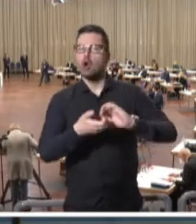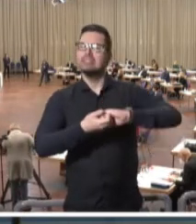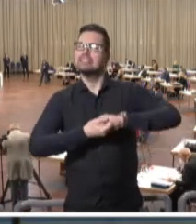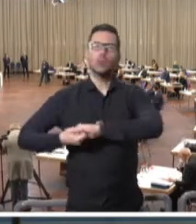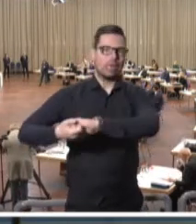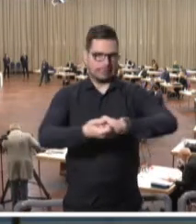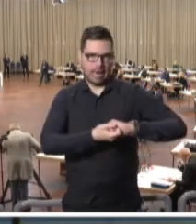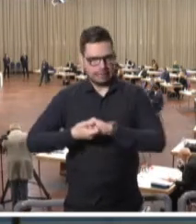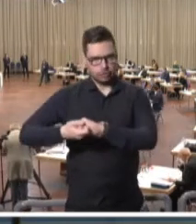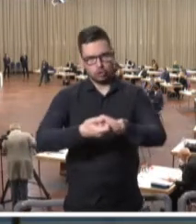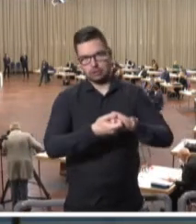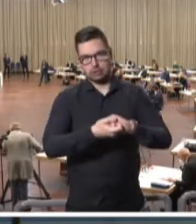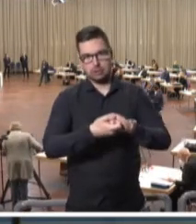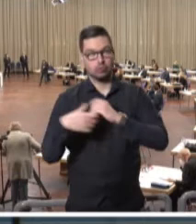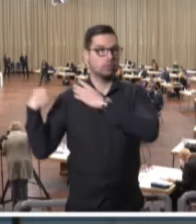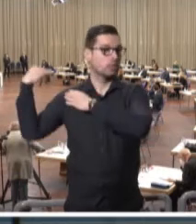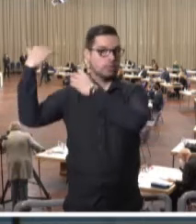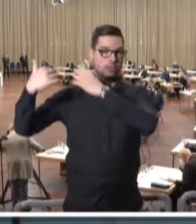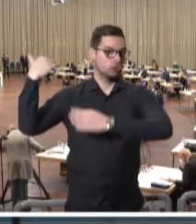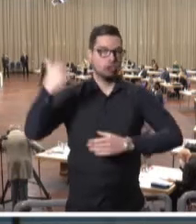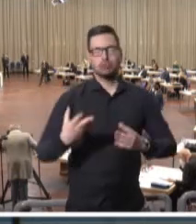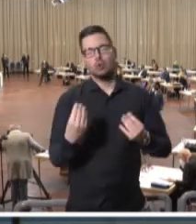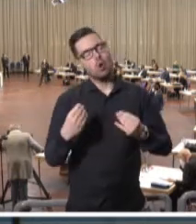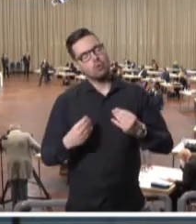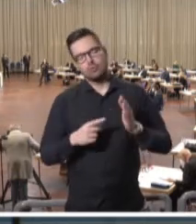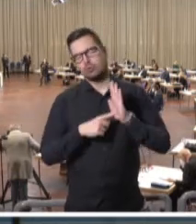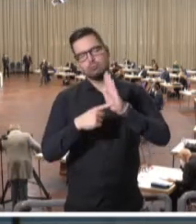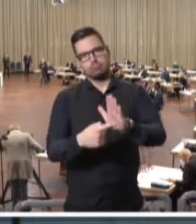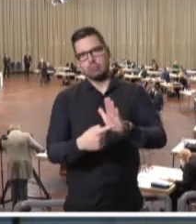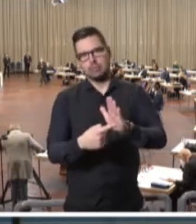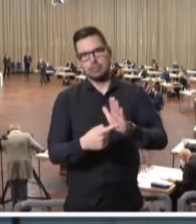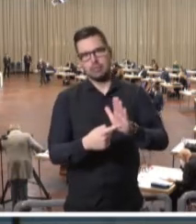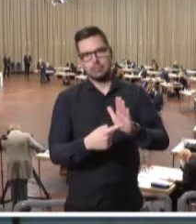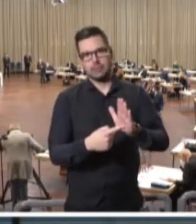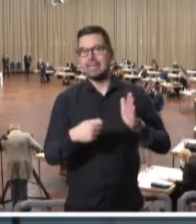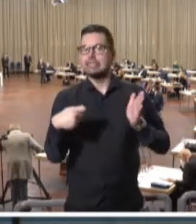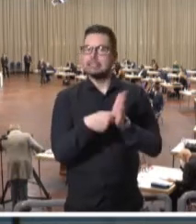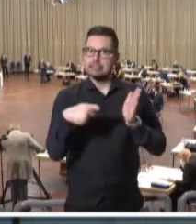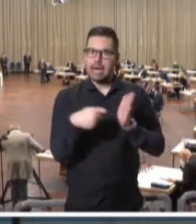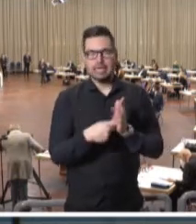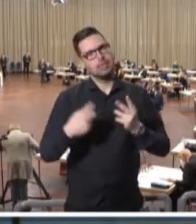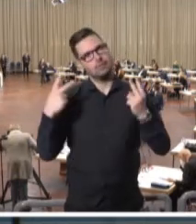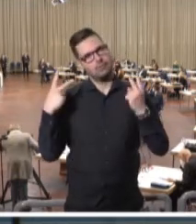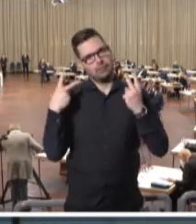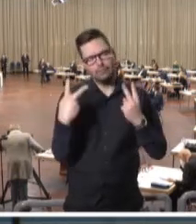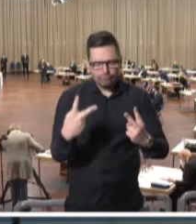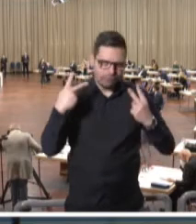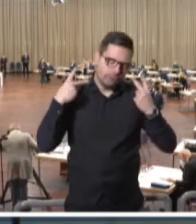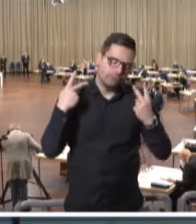solidarisch zu sein, das hat uns die Geschichte mehr als einmal gezeigt. Tariftreue und Tarifbindung zählen zu den wohl